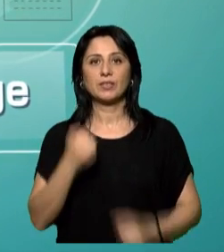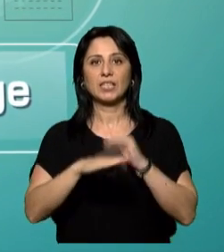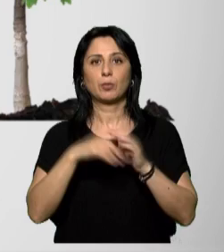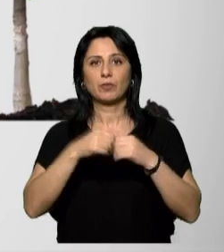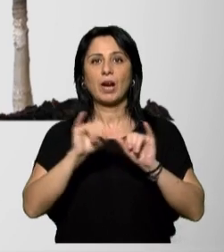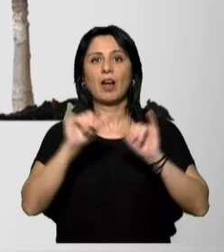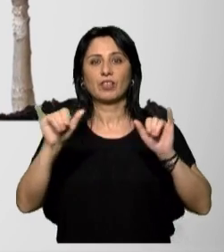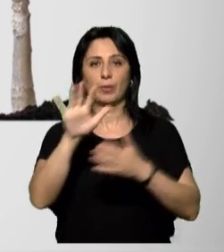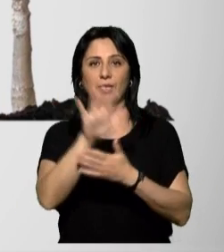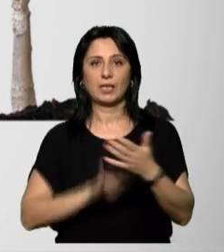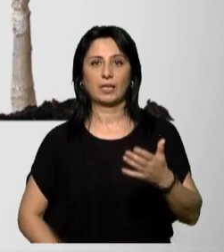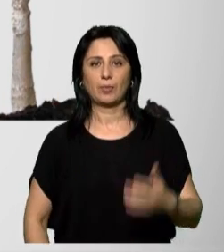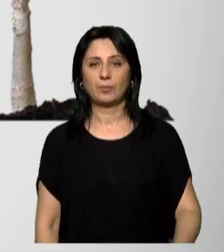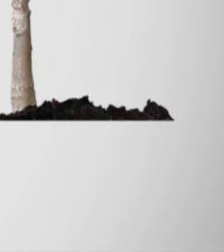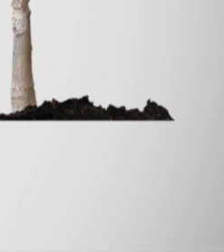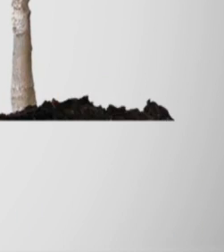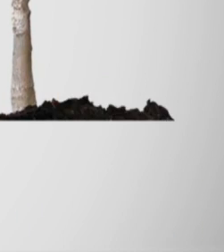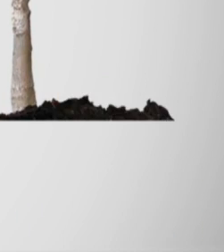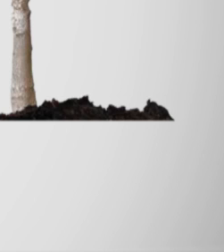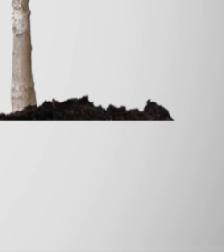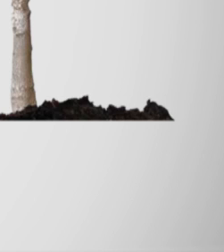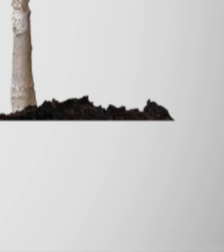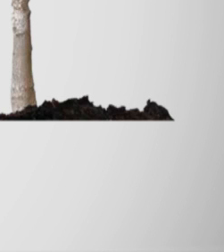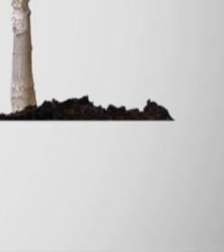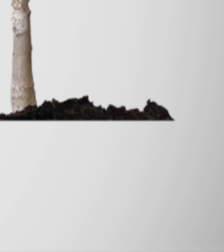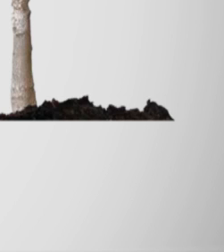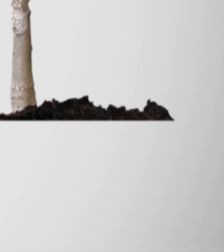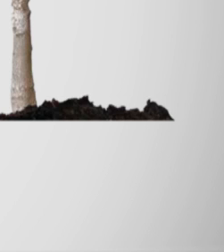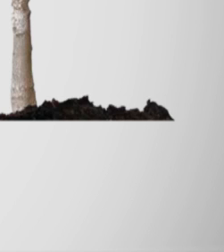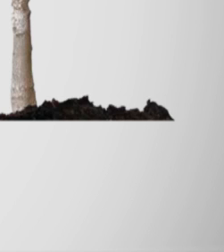հեռախոսահամարով 251 00 51։ Կենտրոնական ընտրական հանձնաժողով զարգացումը շարունակվում է։